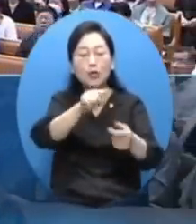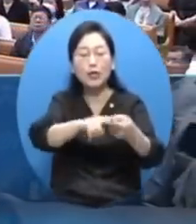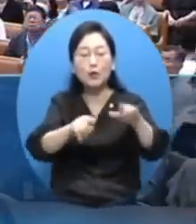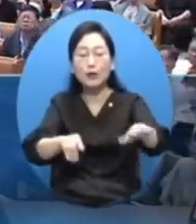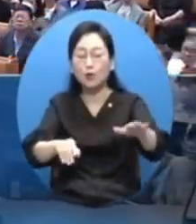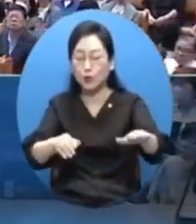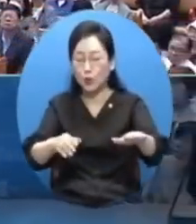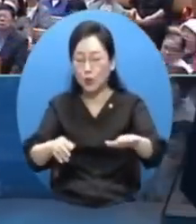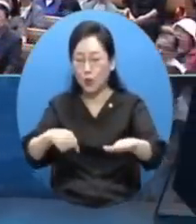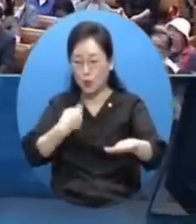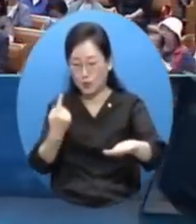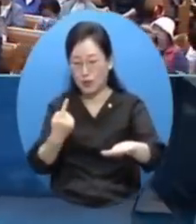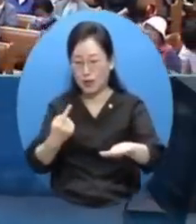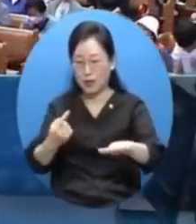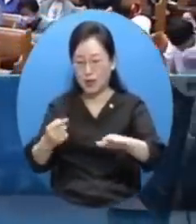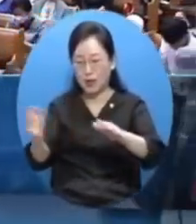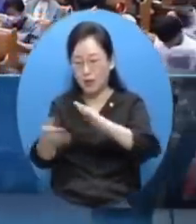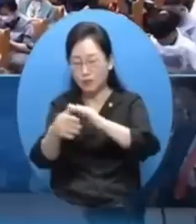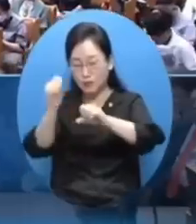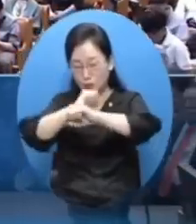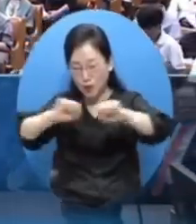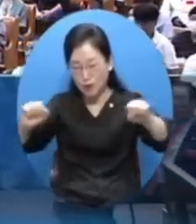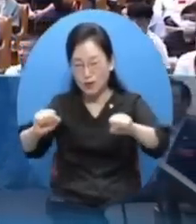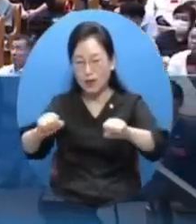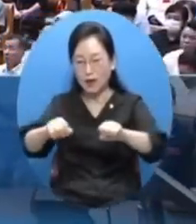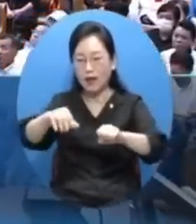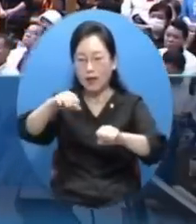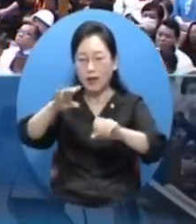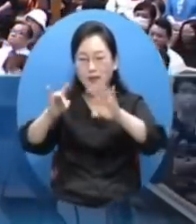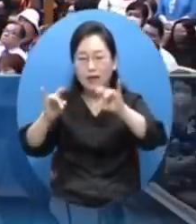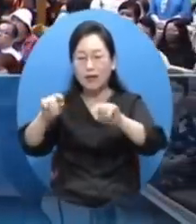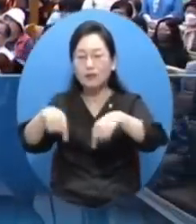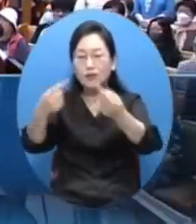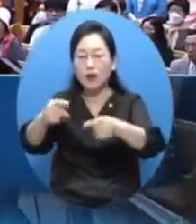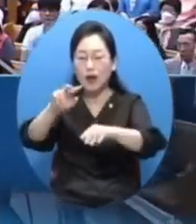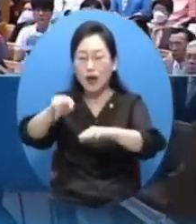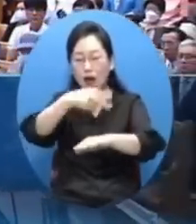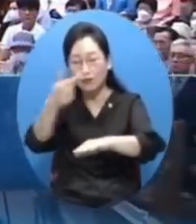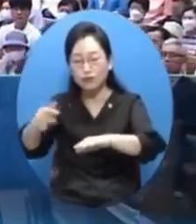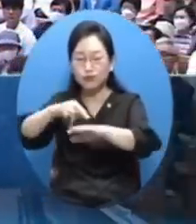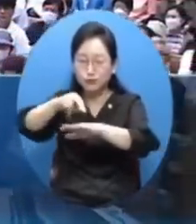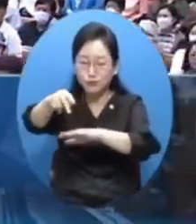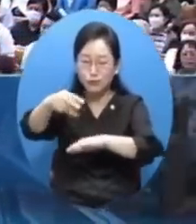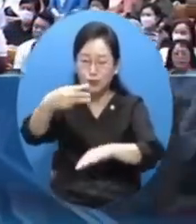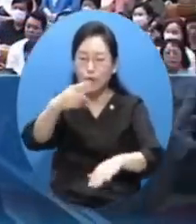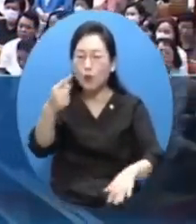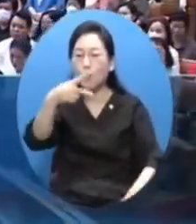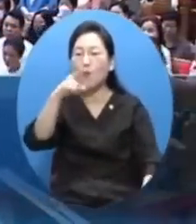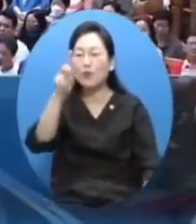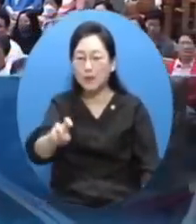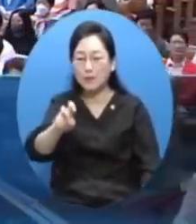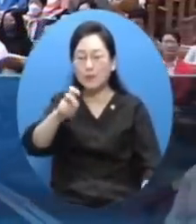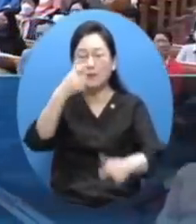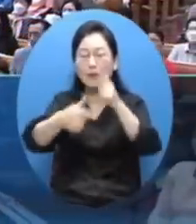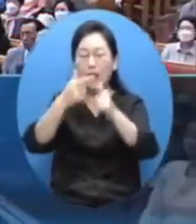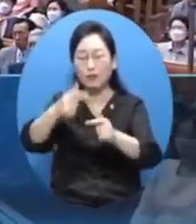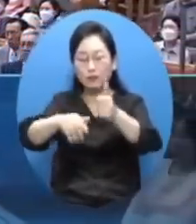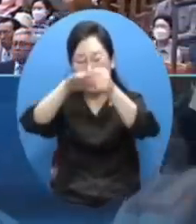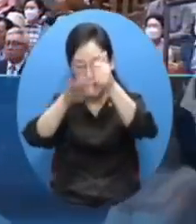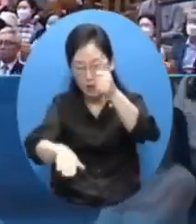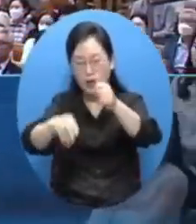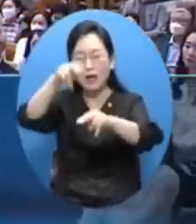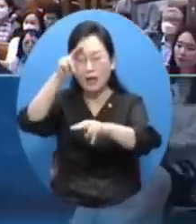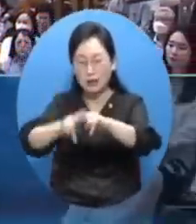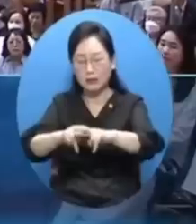자신은 광야로 들어가 하룻길쯤 가서 한 로뎀나무 아래에 앉아서 자기가 죽기를